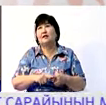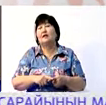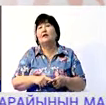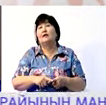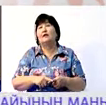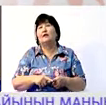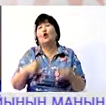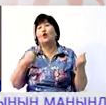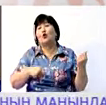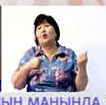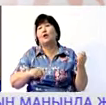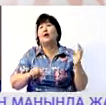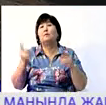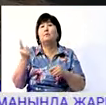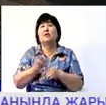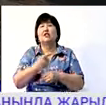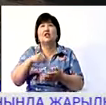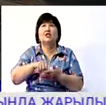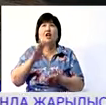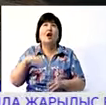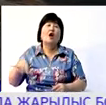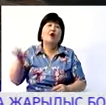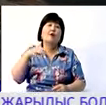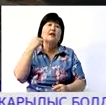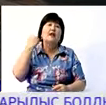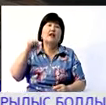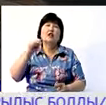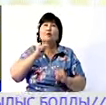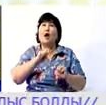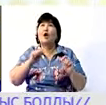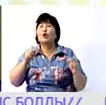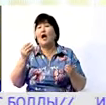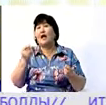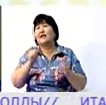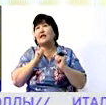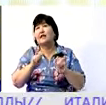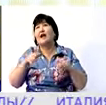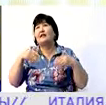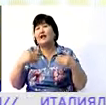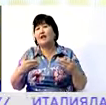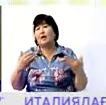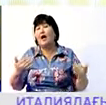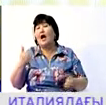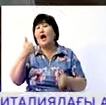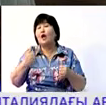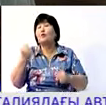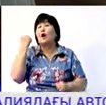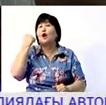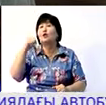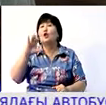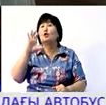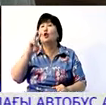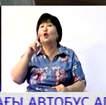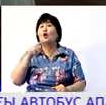додаға домбыра аспабымен бірінші рет шығайын деп жатырмын. Барлық жеңімпаздар мен жүлдегерлерге ақшалай сыйақылар табысталды. Ал байқау жеңімпазы Сүгір